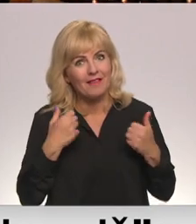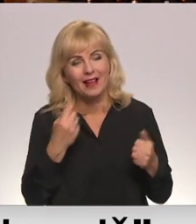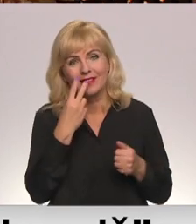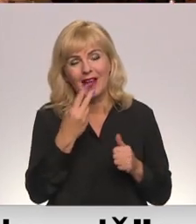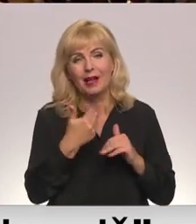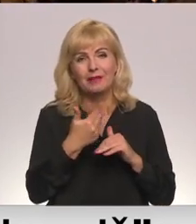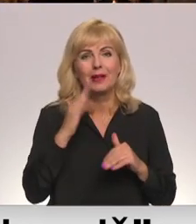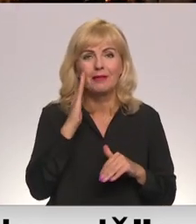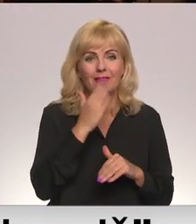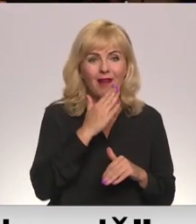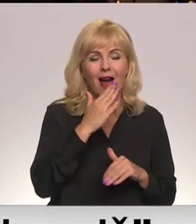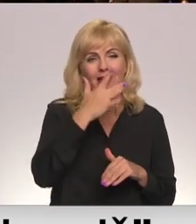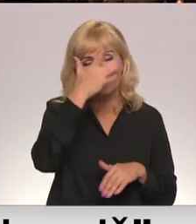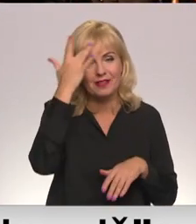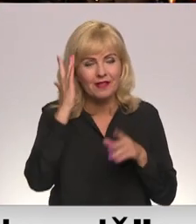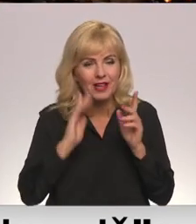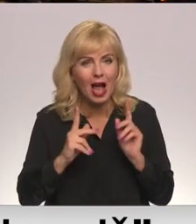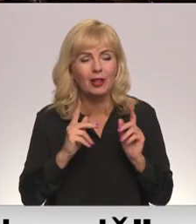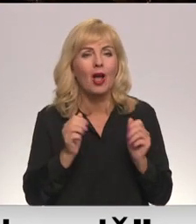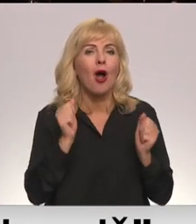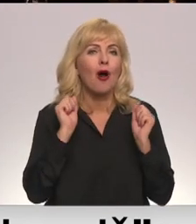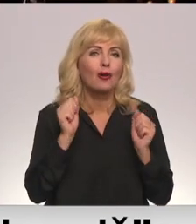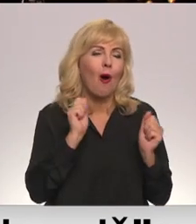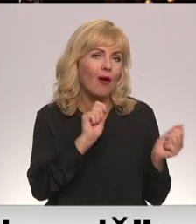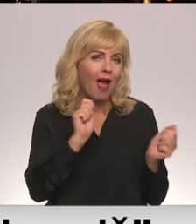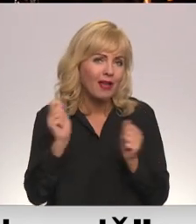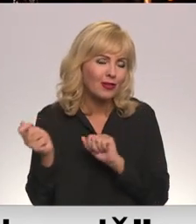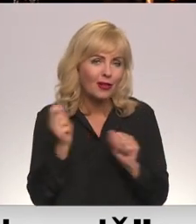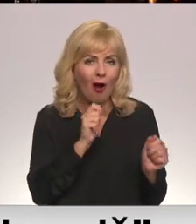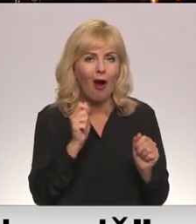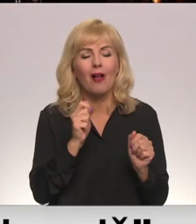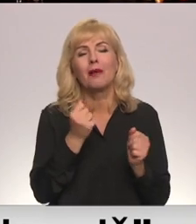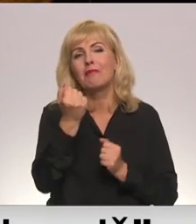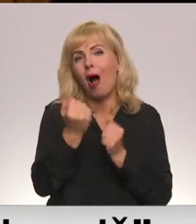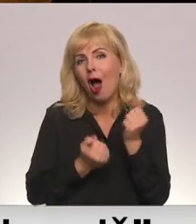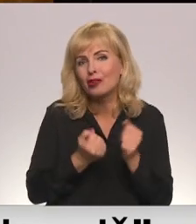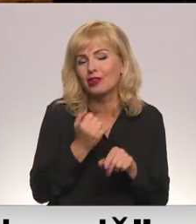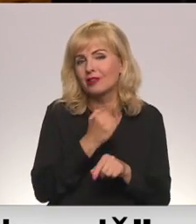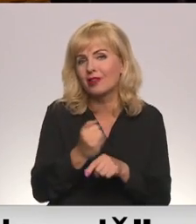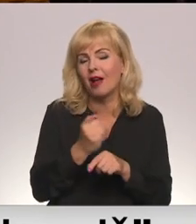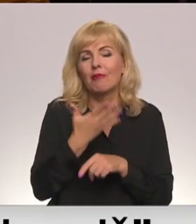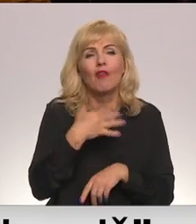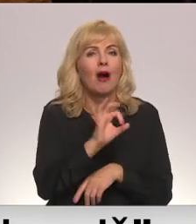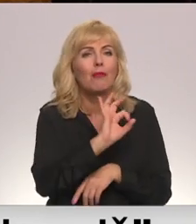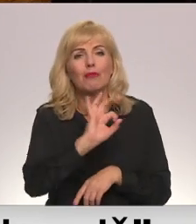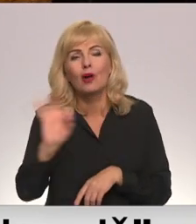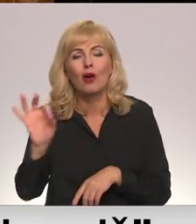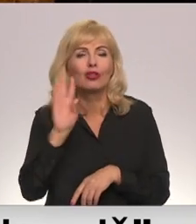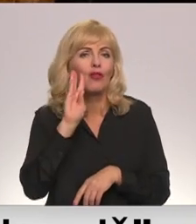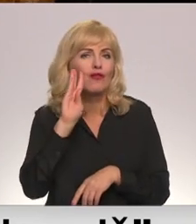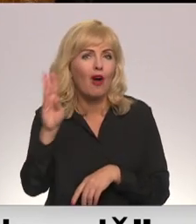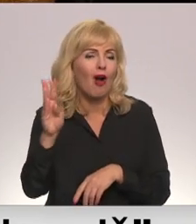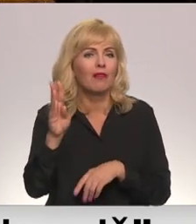vasaras. Sviedri, rock'n'rolls, mašīnas un ceļojums. Vau! Wow. Jā, brīnišķīgi. Vau! Wow. Mūzika,